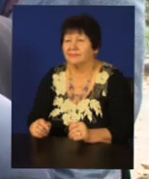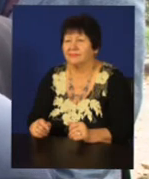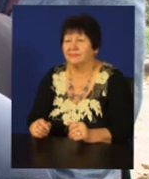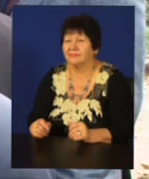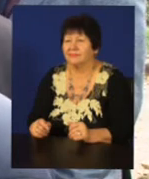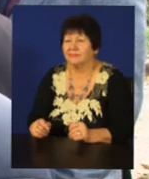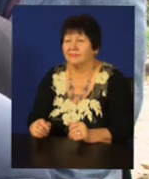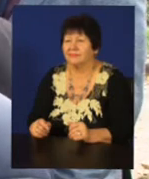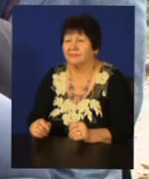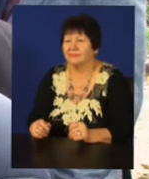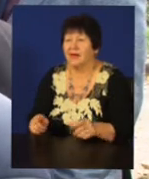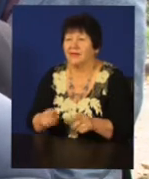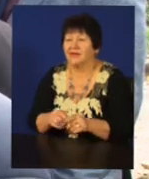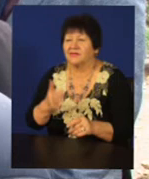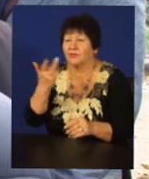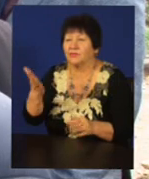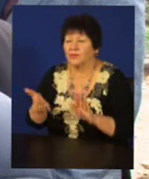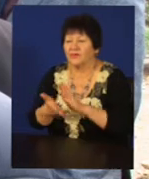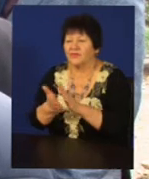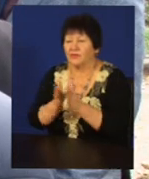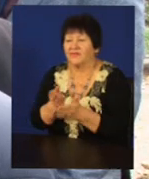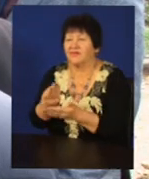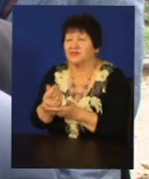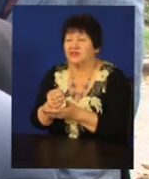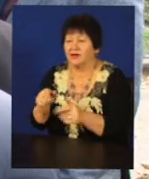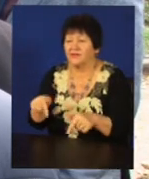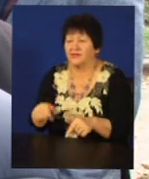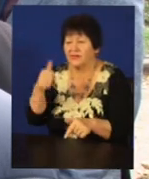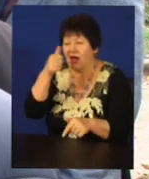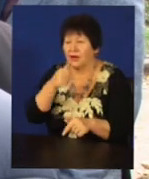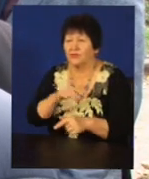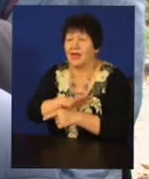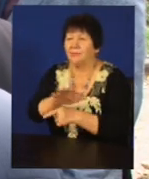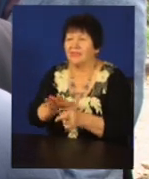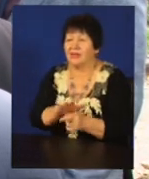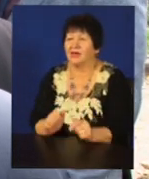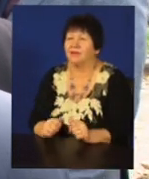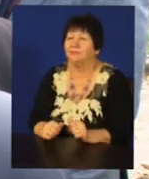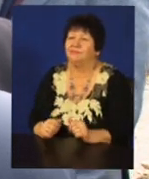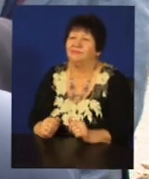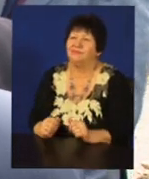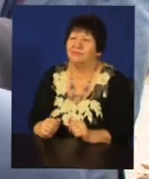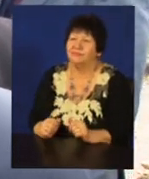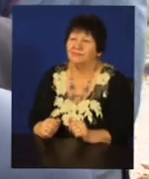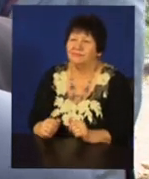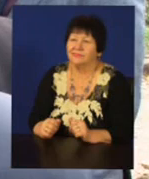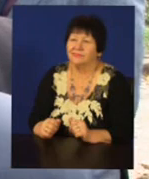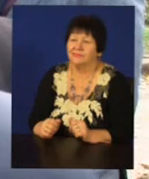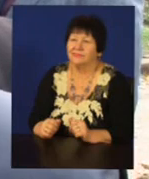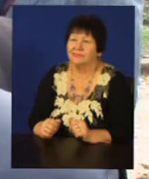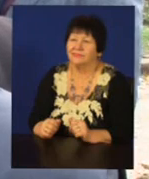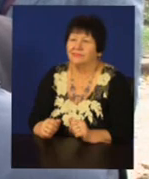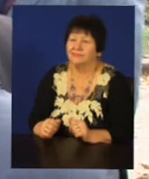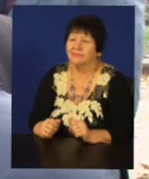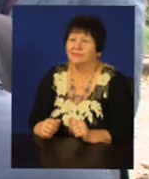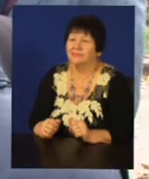mult, dar trebuie să ținem cont și de situația financiară și de anul pandemiei. So maybe it's not a lot, 30%, but we have to take into account